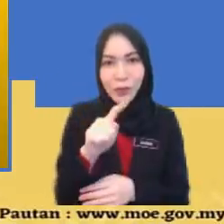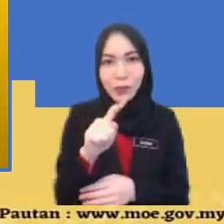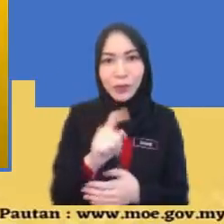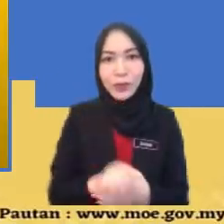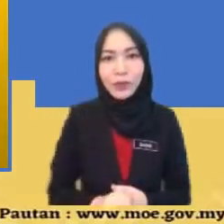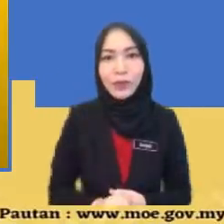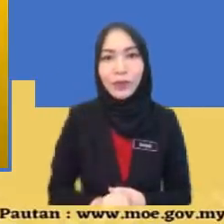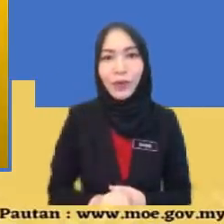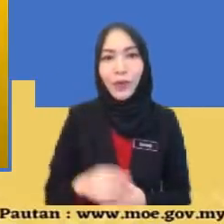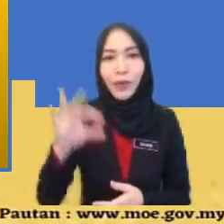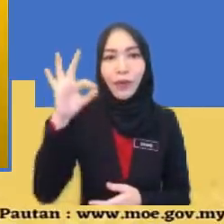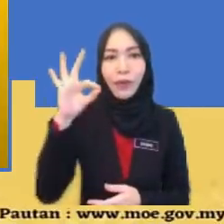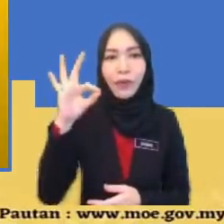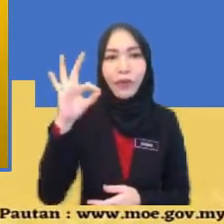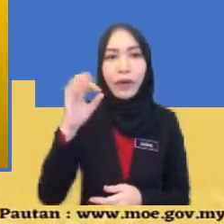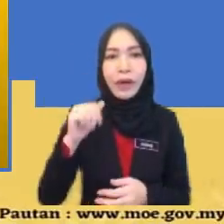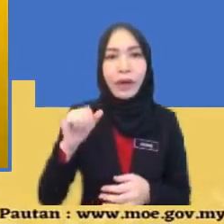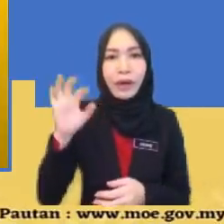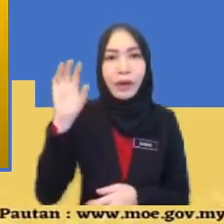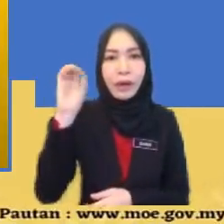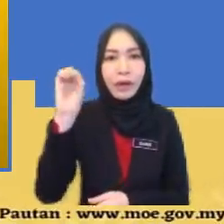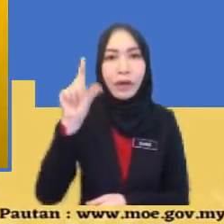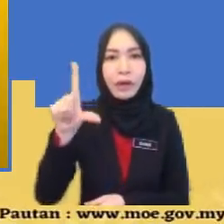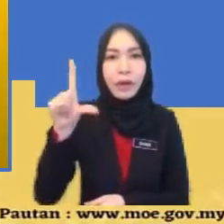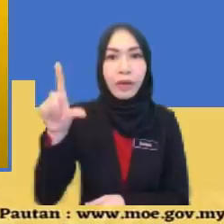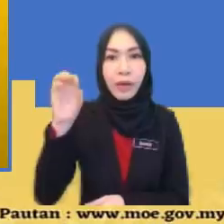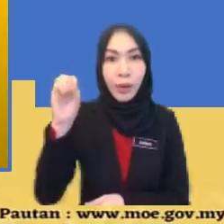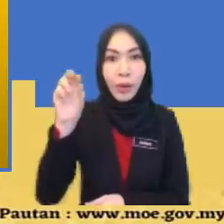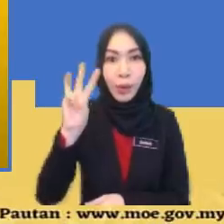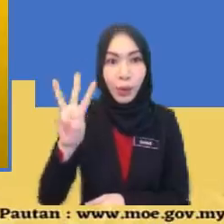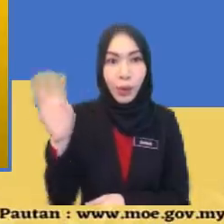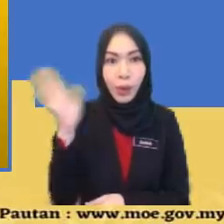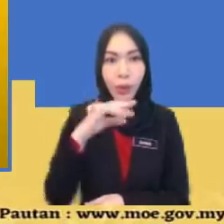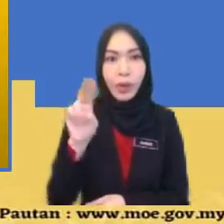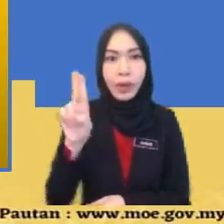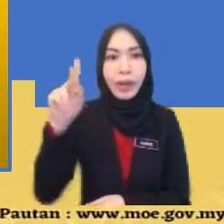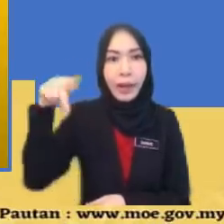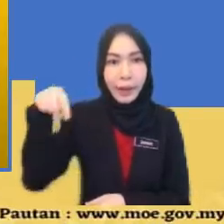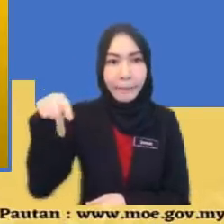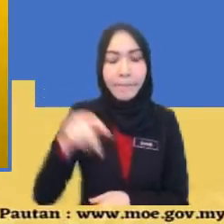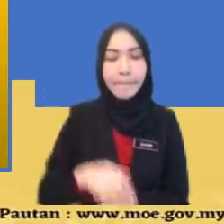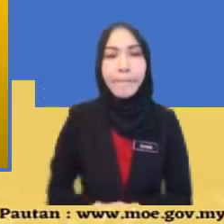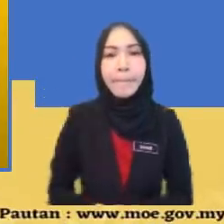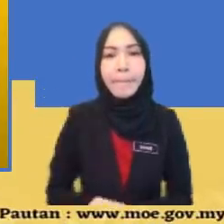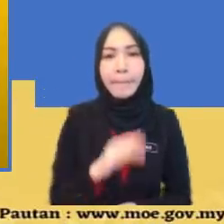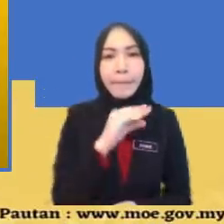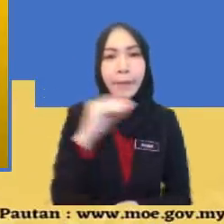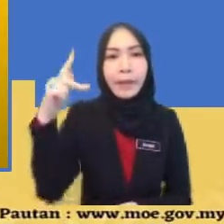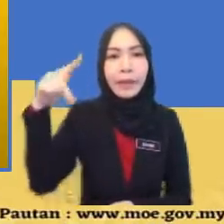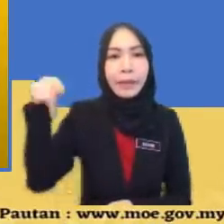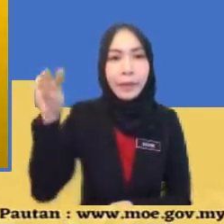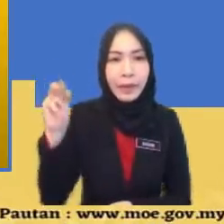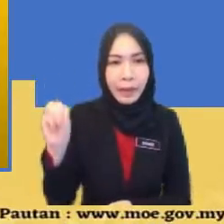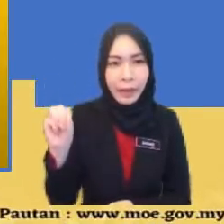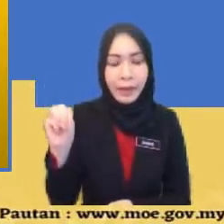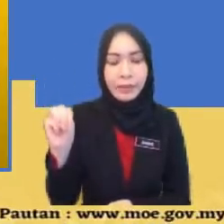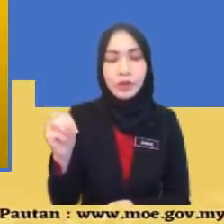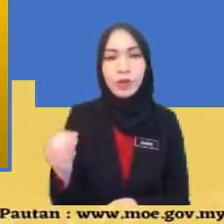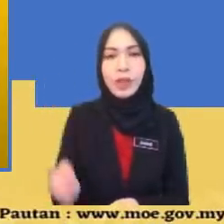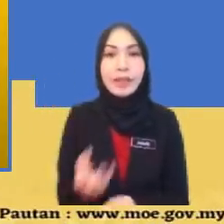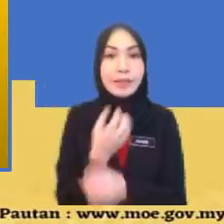pemerkosaan DVD yang telah kita rancang dana cpm juga menyediakan hakdez untuk menjawab